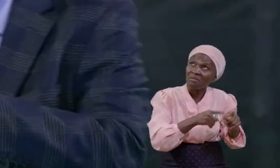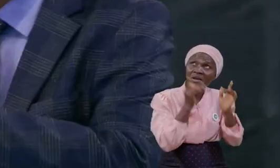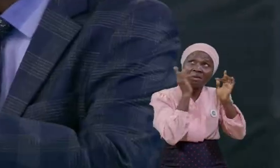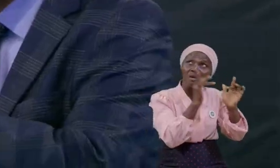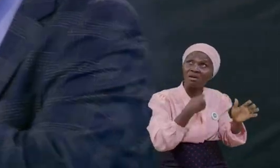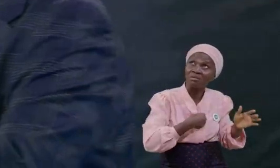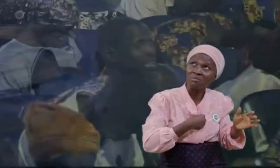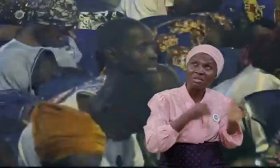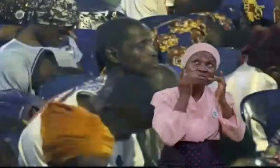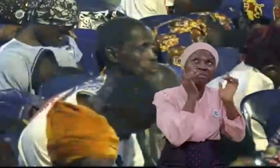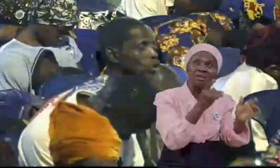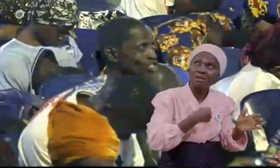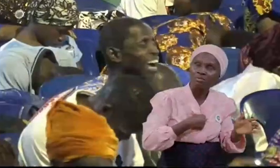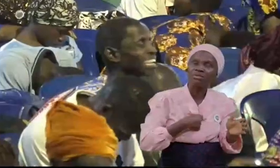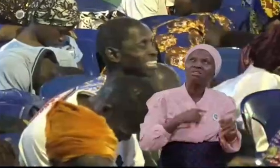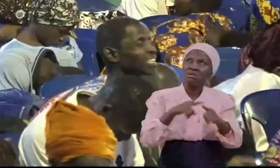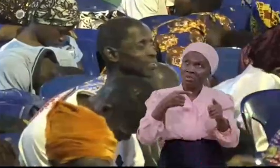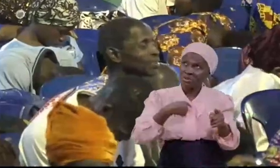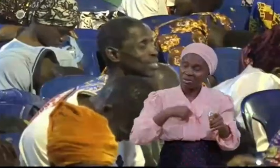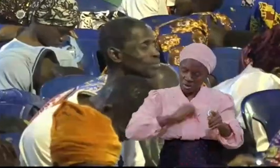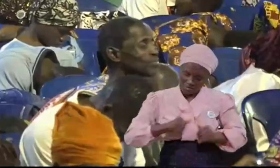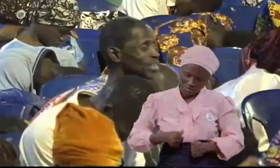Point de retour. Dieu me prépare un royaume.